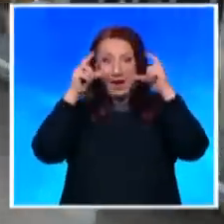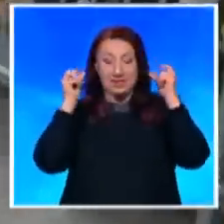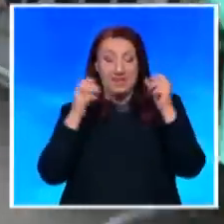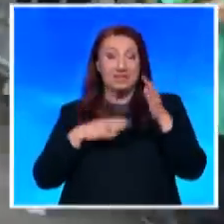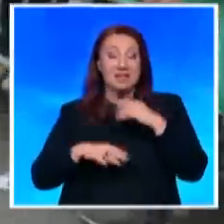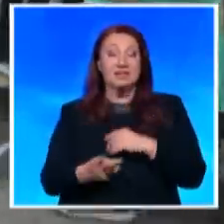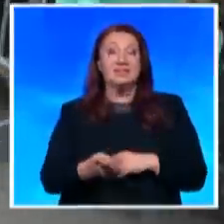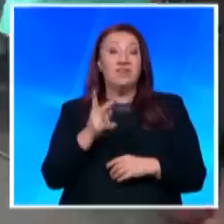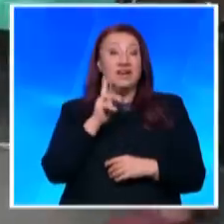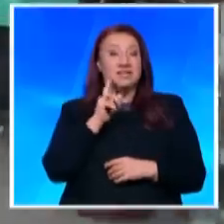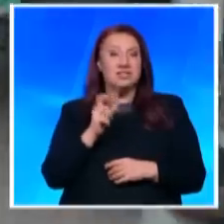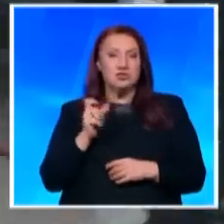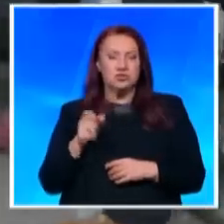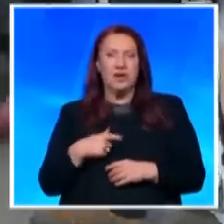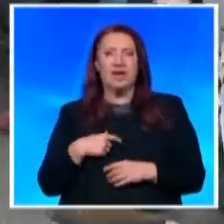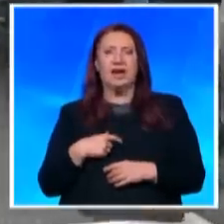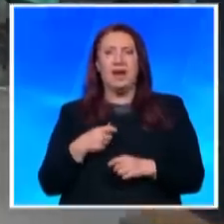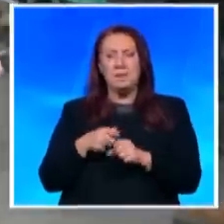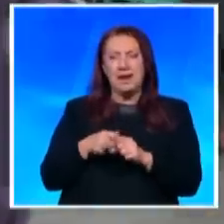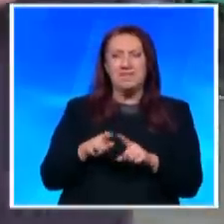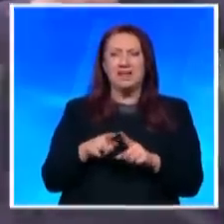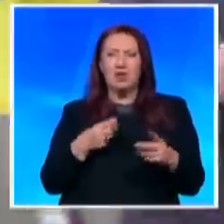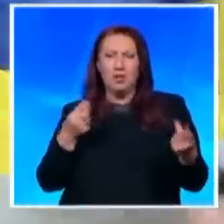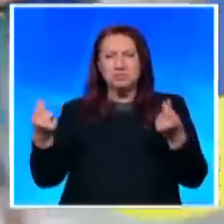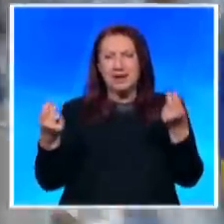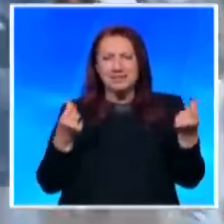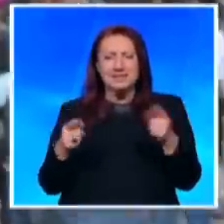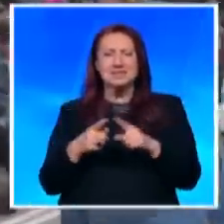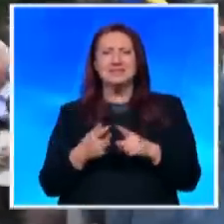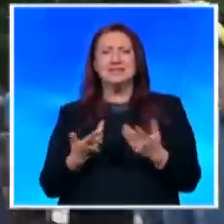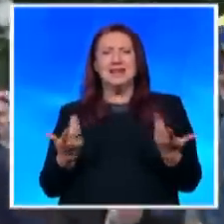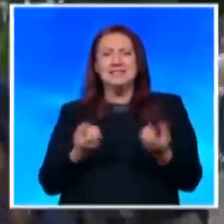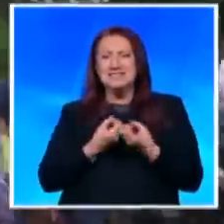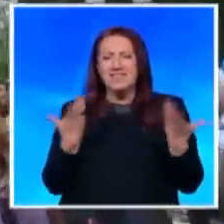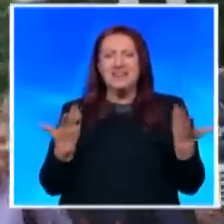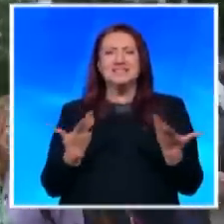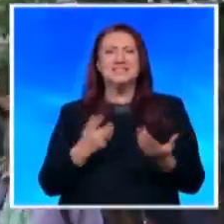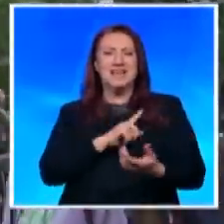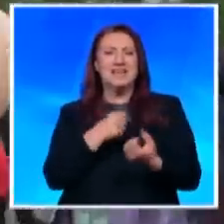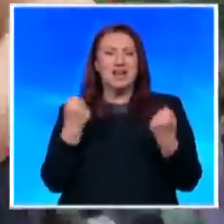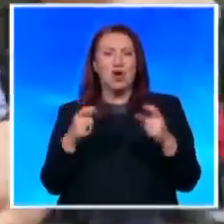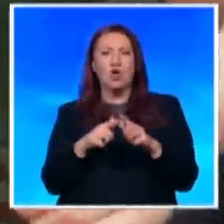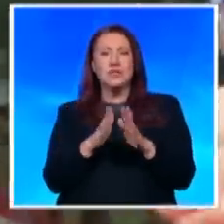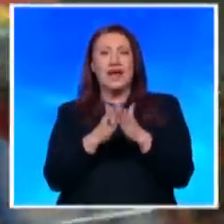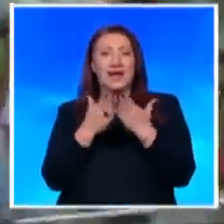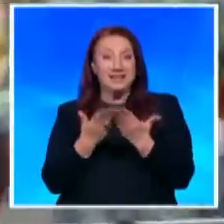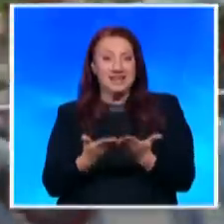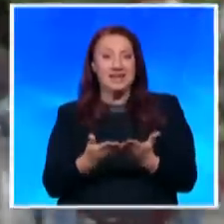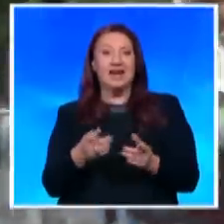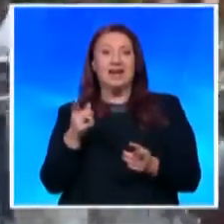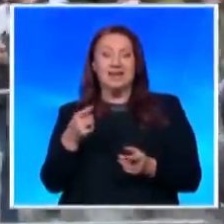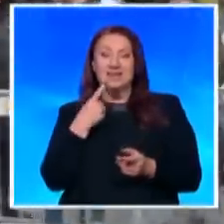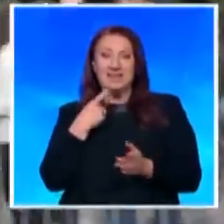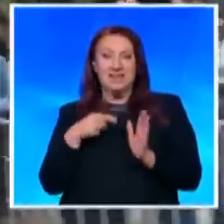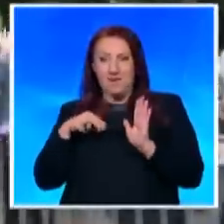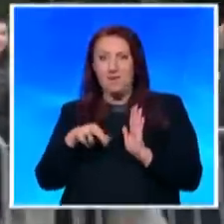като филмови и приказни герои, артисти, герои от книги и вече дефилират в живи картинни